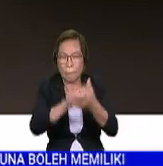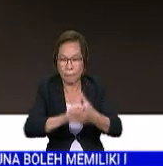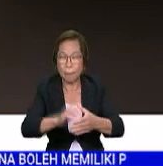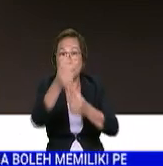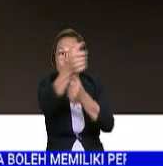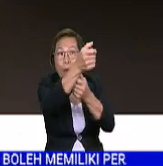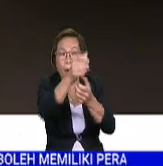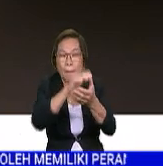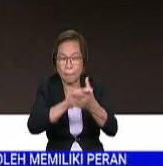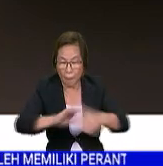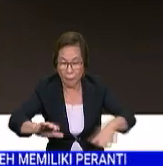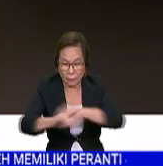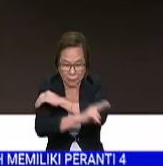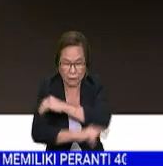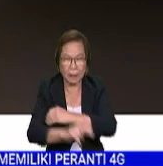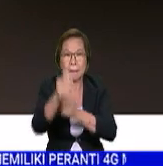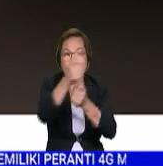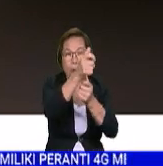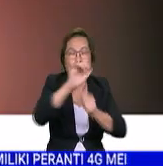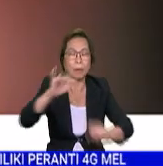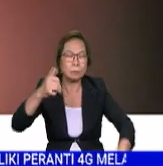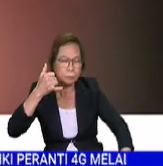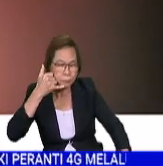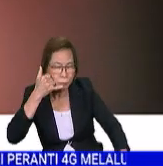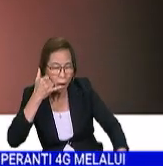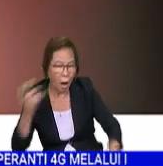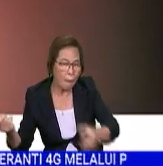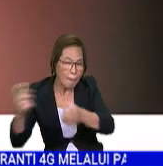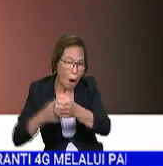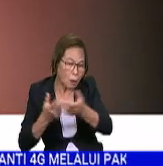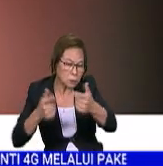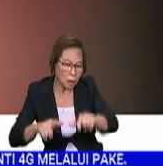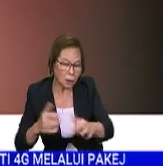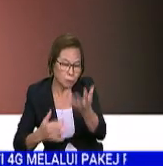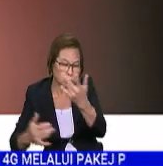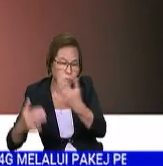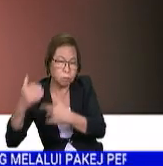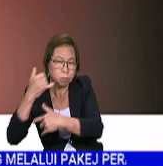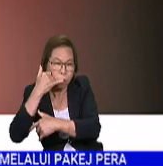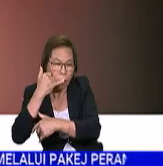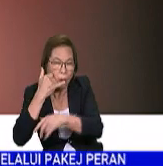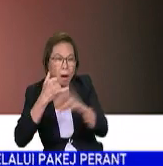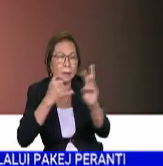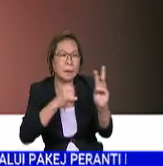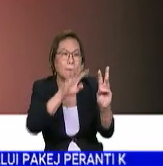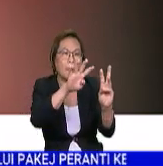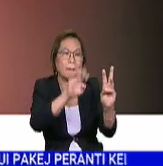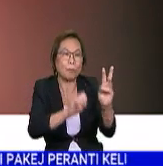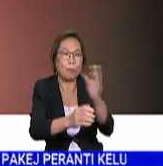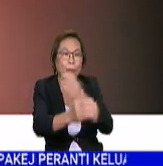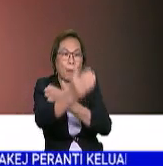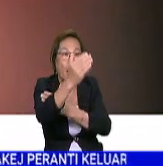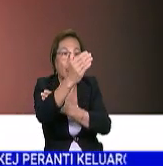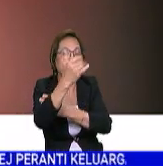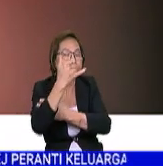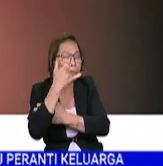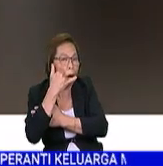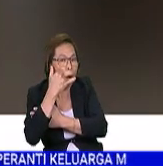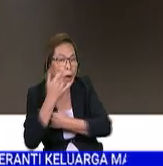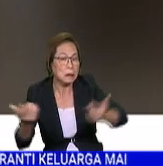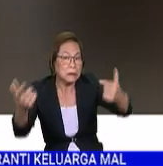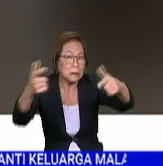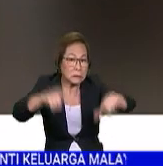Negeri perak menyatakan pihak Bombay menerima panggilan mengenai kejadian itu pada pukul enam 40 pagi susulan